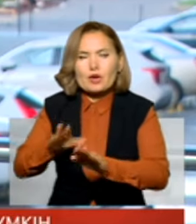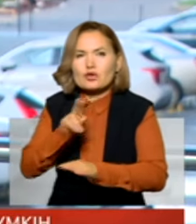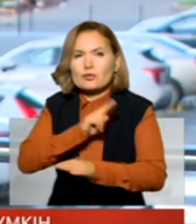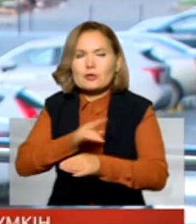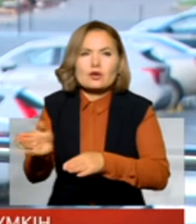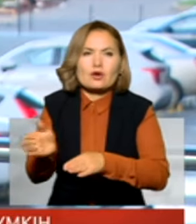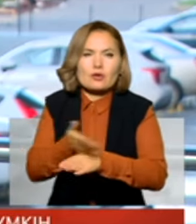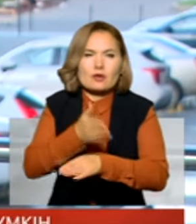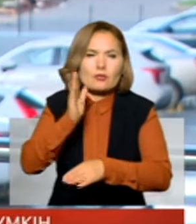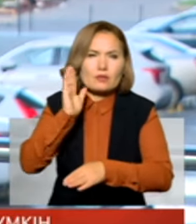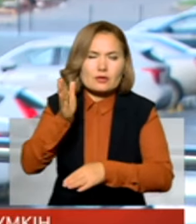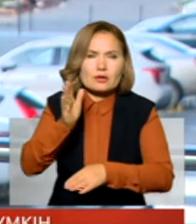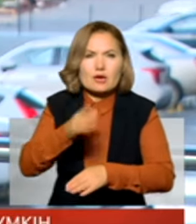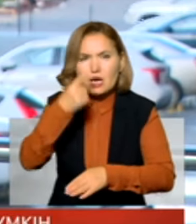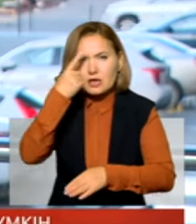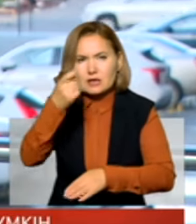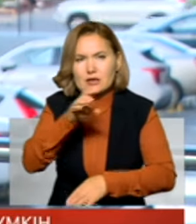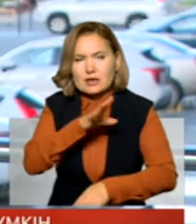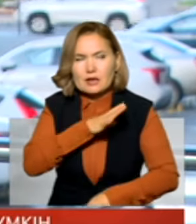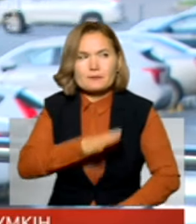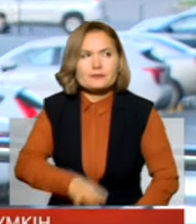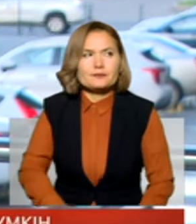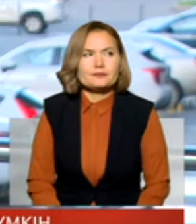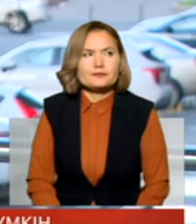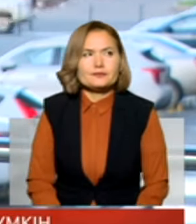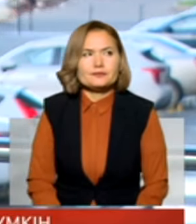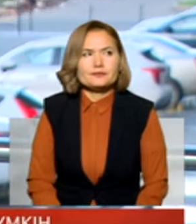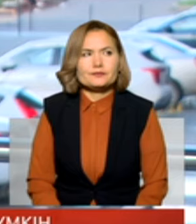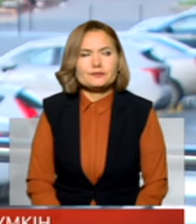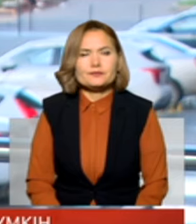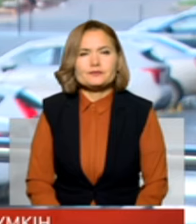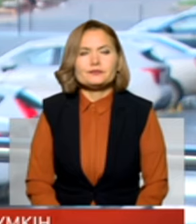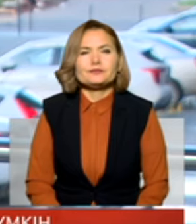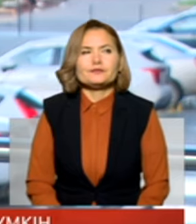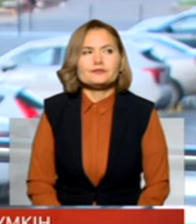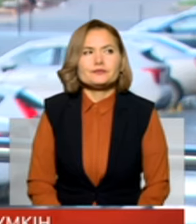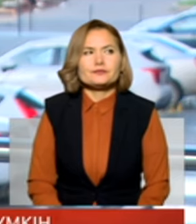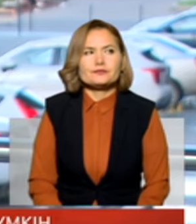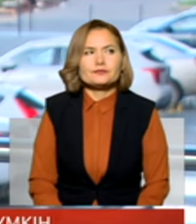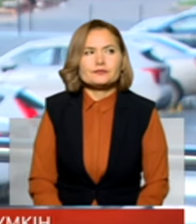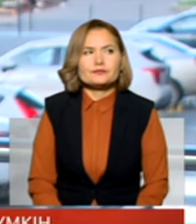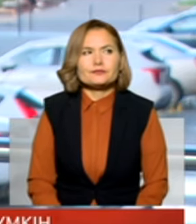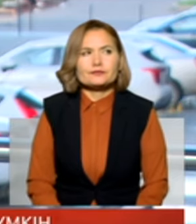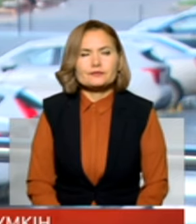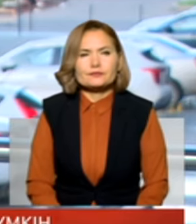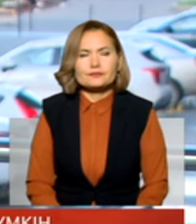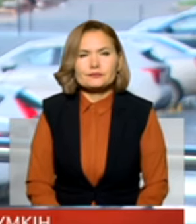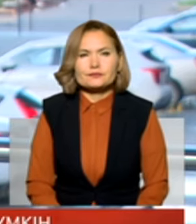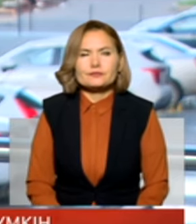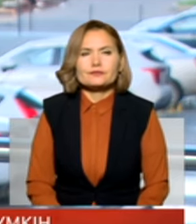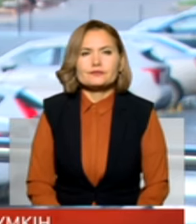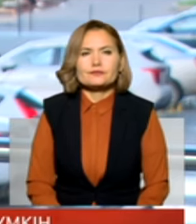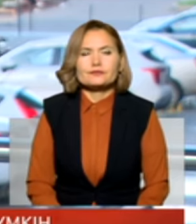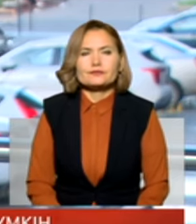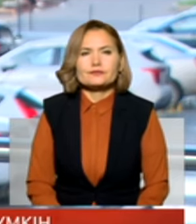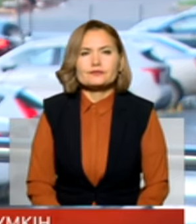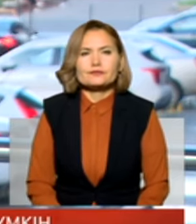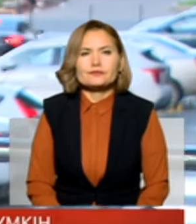тікелей жауапқа тартылатынын ескертті. Айя Мүтәлі, Сұңқарбек Қайсин, Айдос Тұрғынов, Қазақстан ұлттық арнасы, Астана.